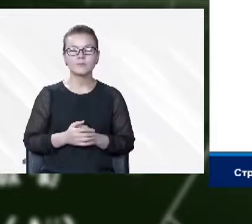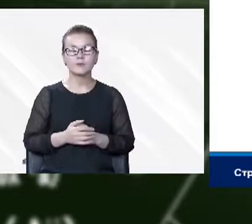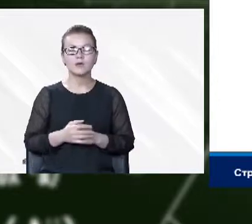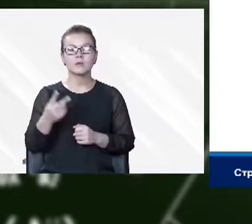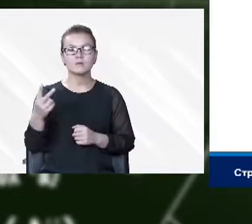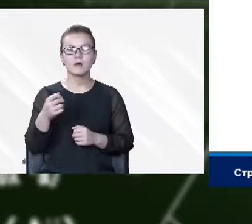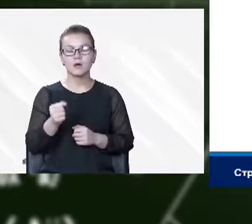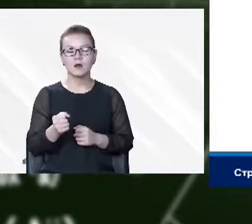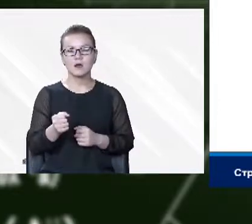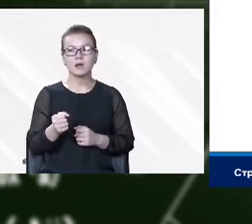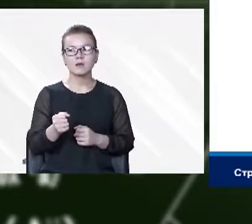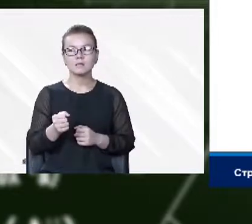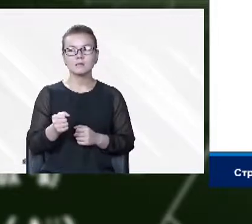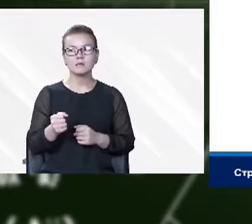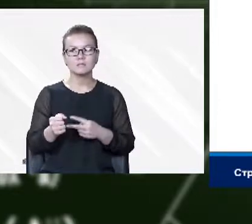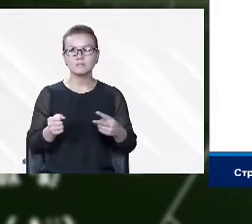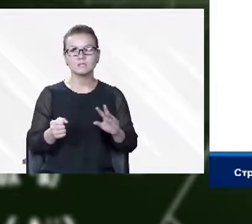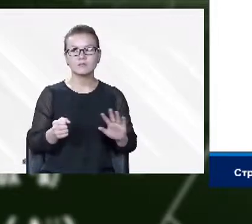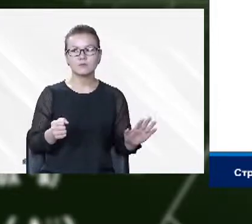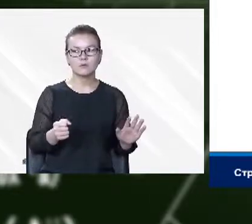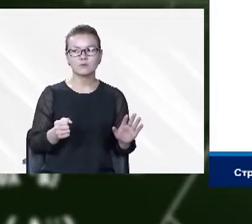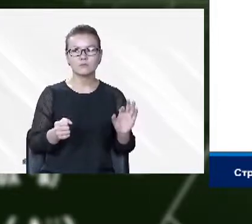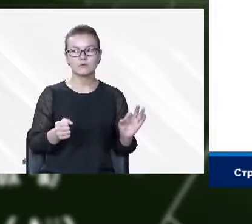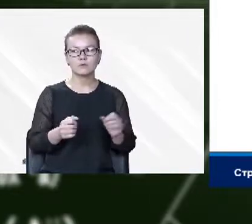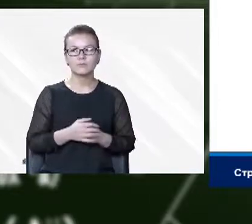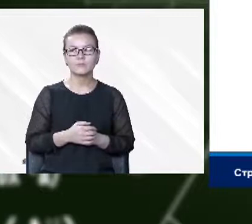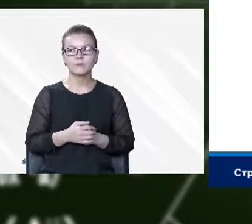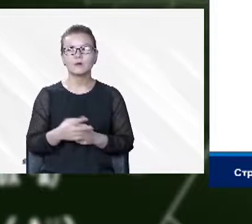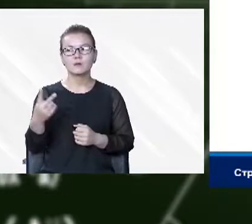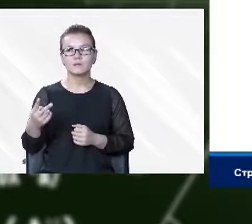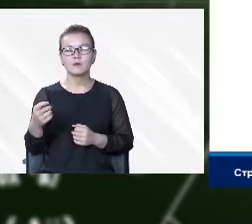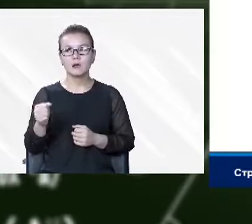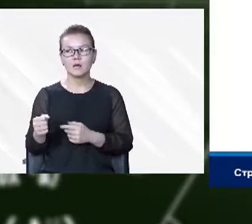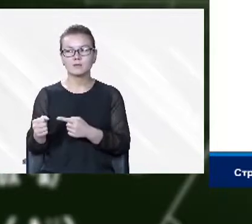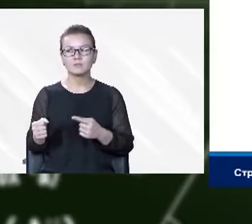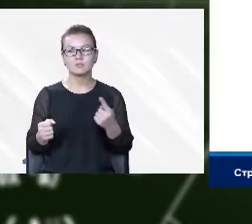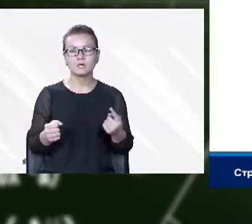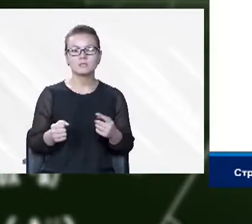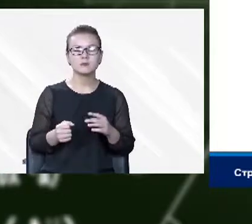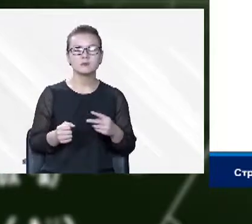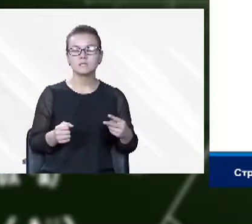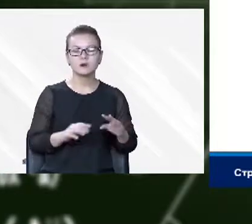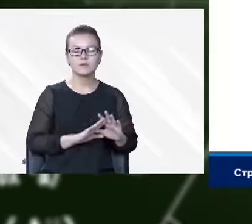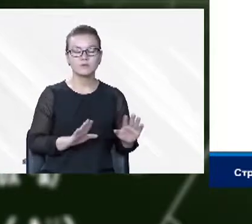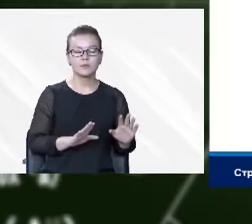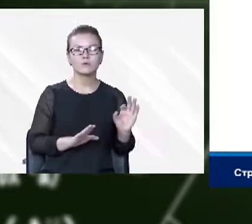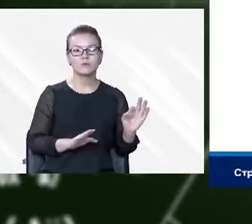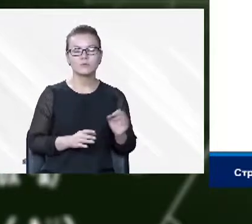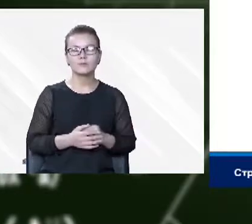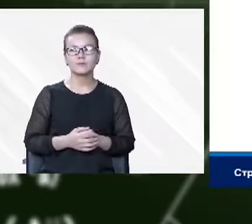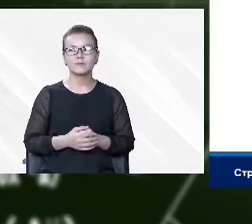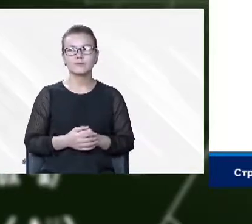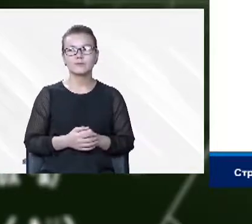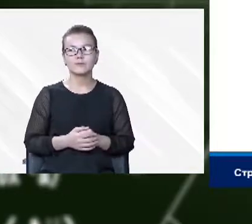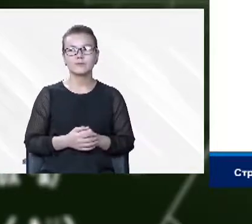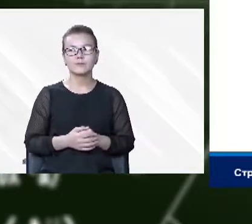2а плюс 1 не равно нулю. 2а минус 1 не равно нулю.